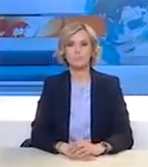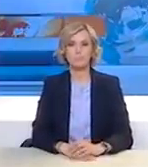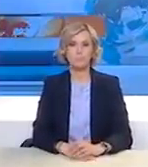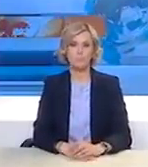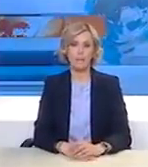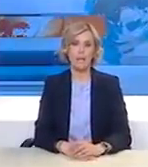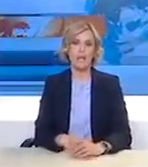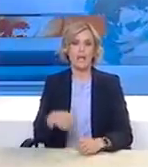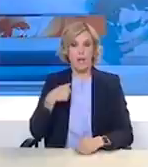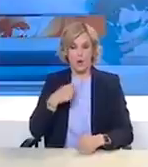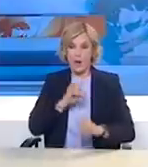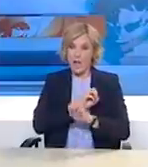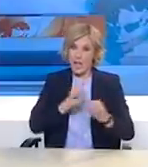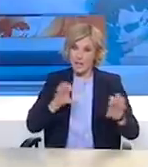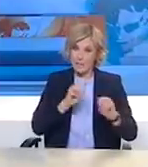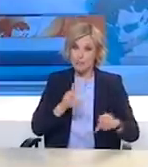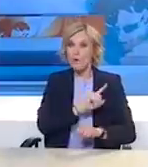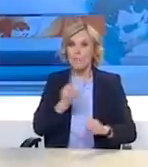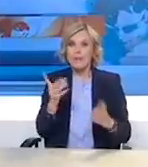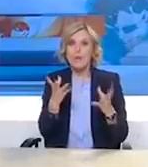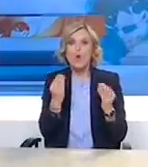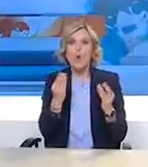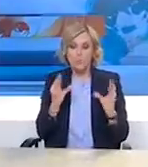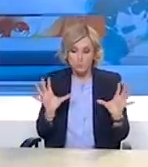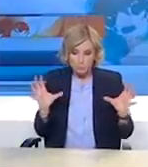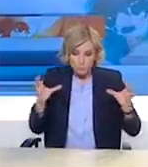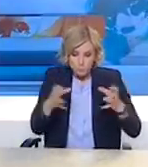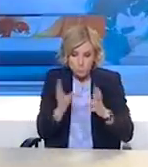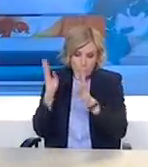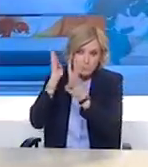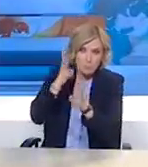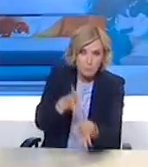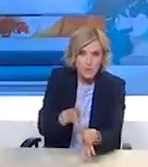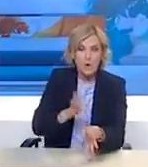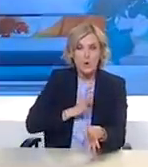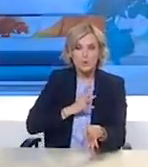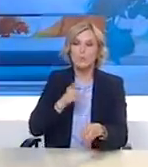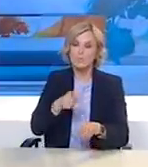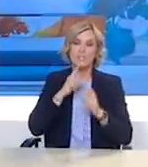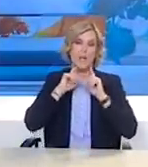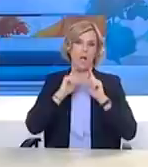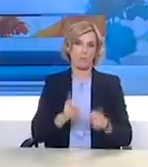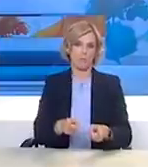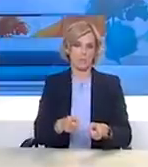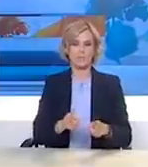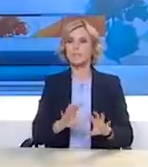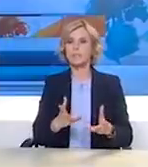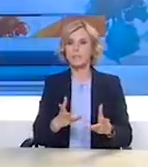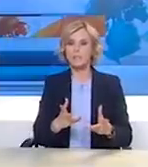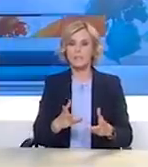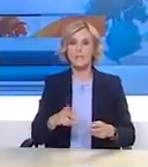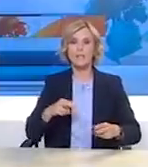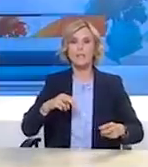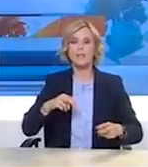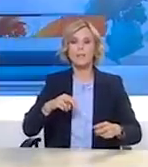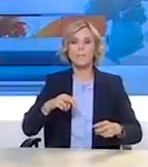φαινόμενα συγχρονισμού και μετά από πρόταση του Οικίου Δήμου, αποφασίστηκε να περιοριστεί η κίνηση των